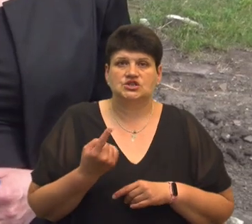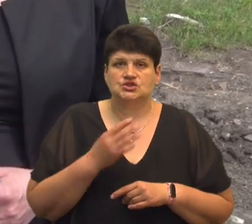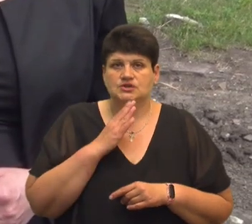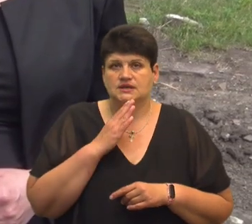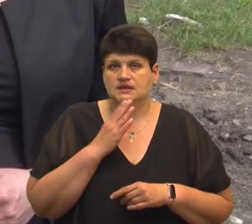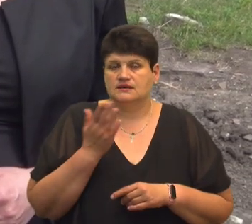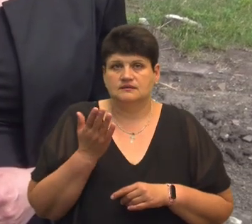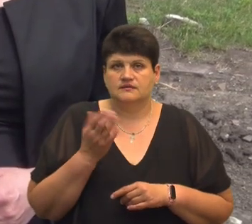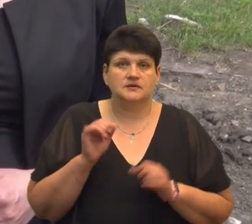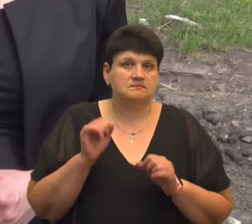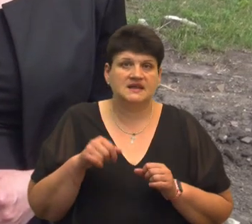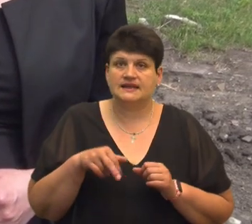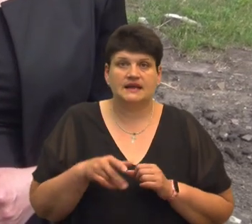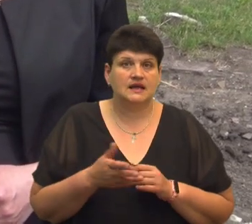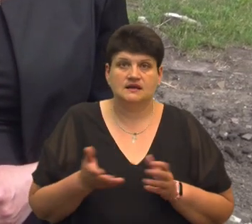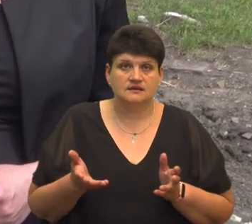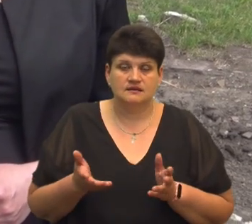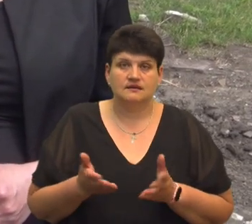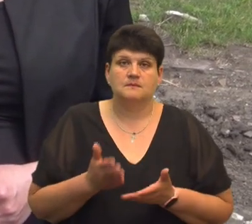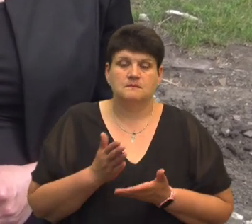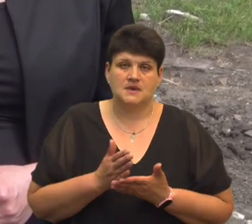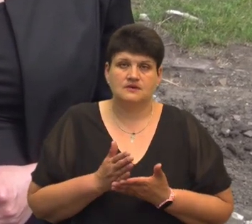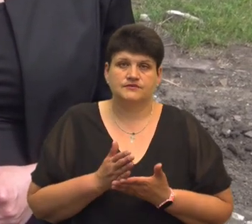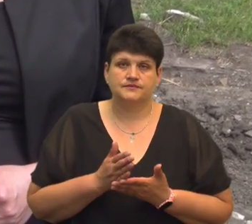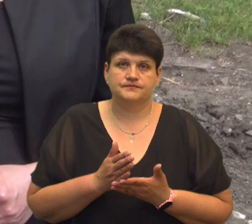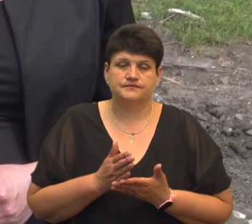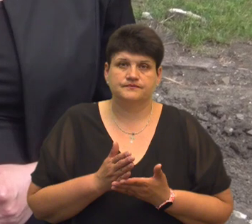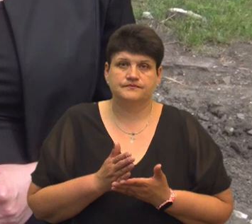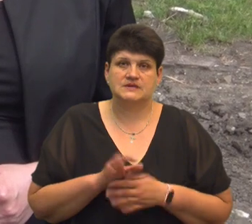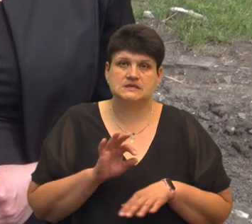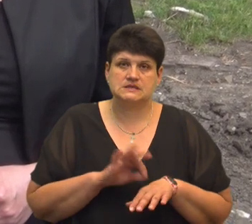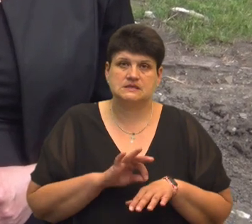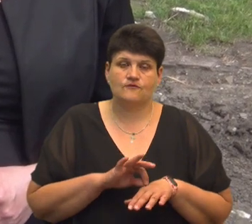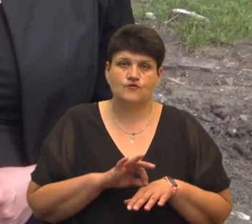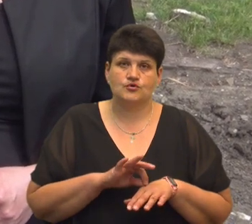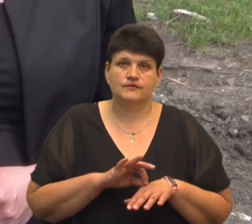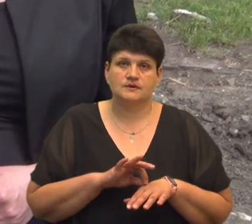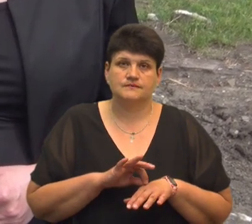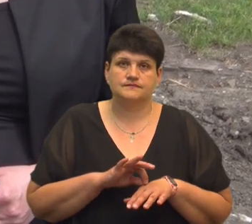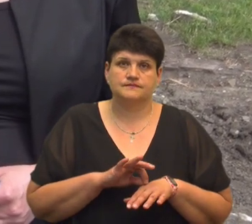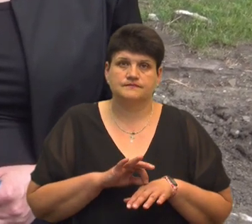міг не йти, тому що теж мав і захворювання.